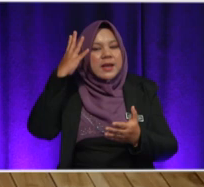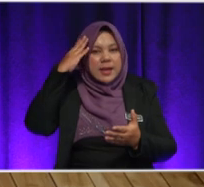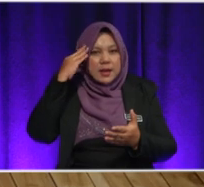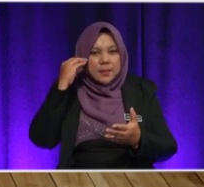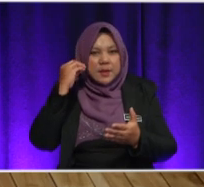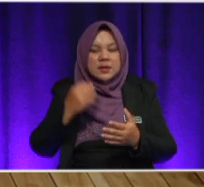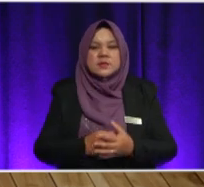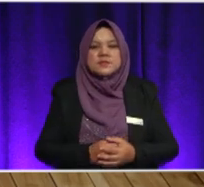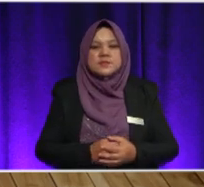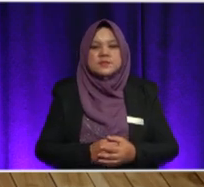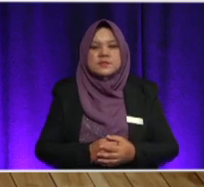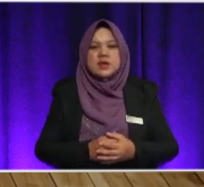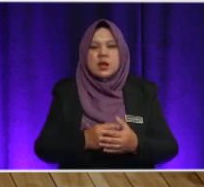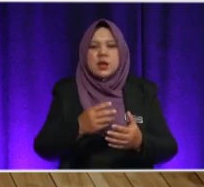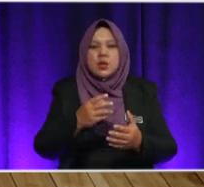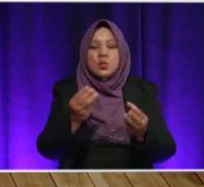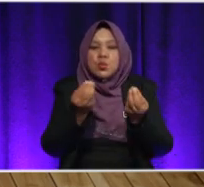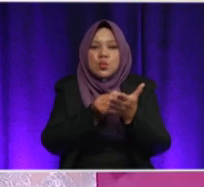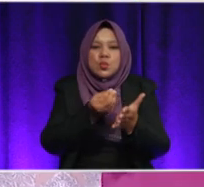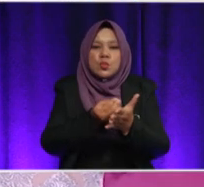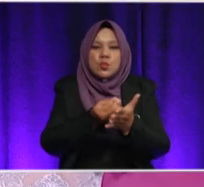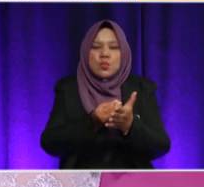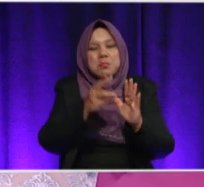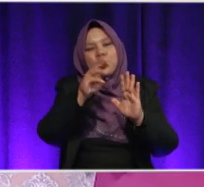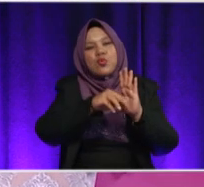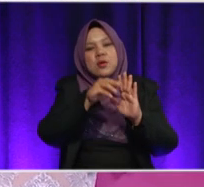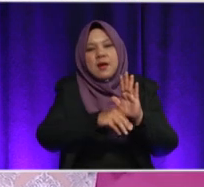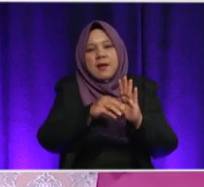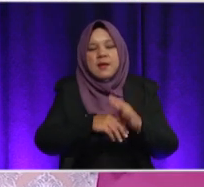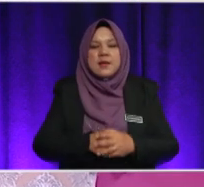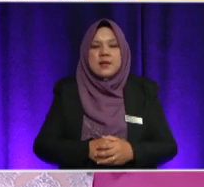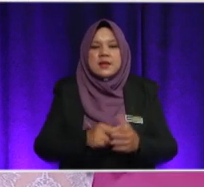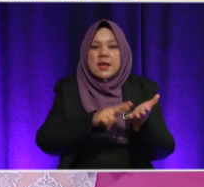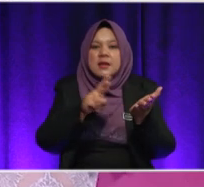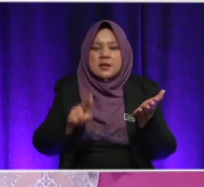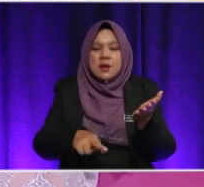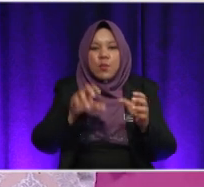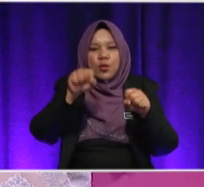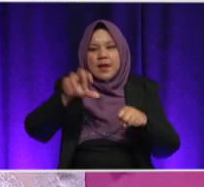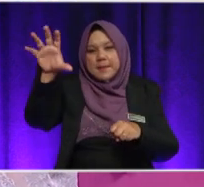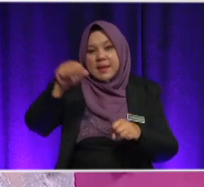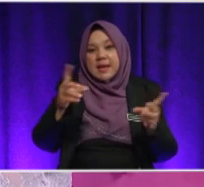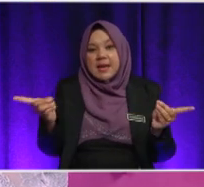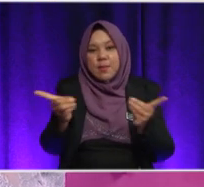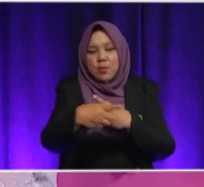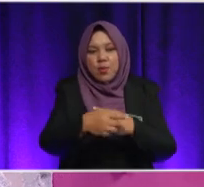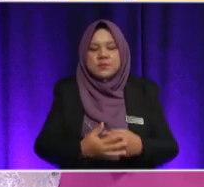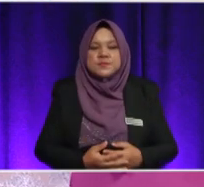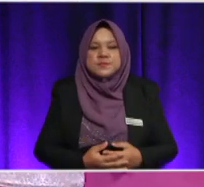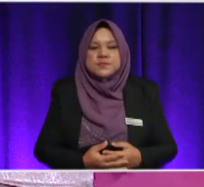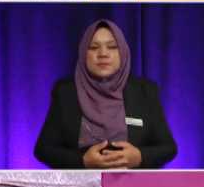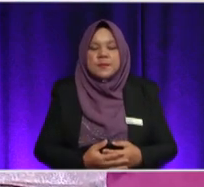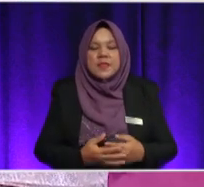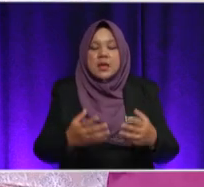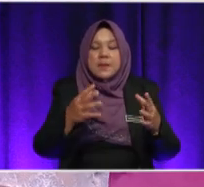dan kostrawatan yang lebih rendah macam tadi asam jawa kan kita boleh ambil di dapur saja seterusnya kita lihat